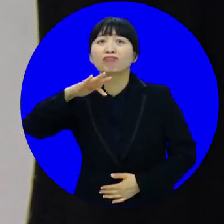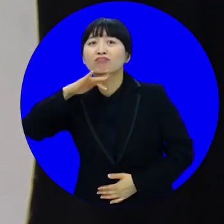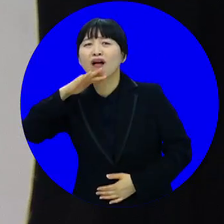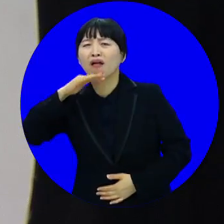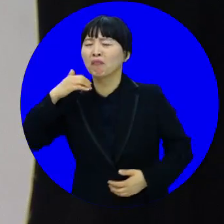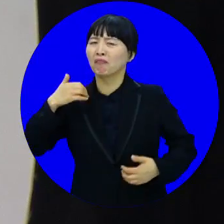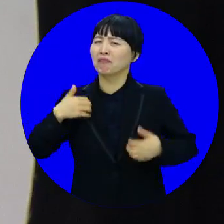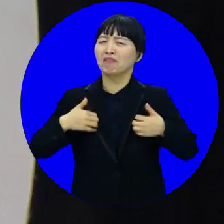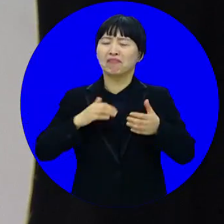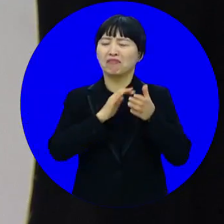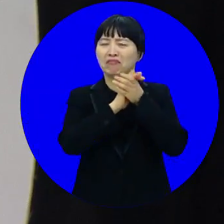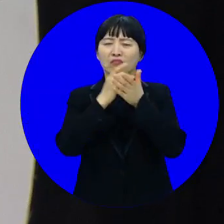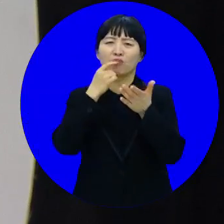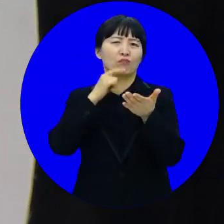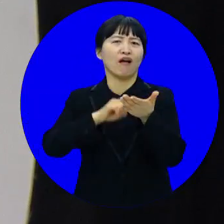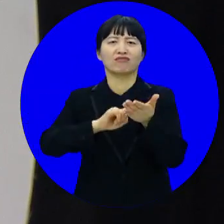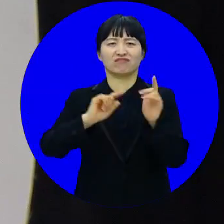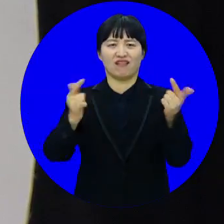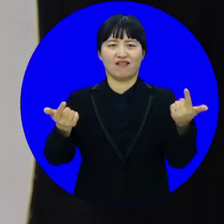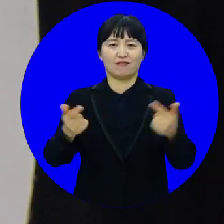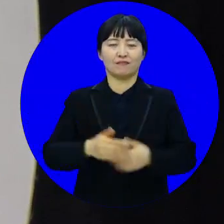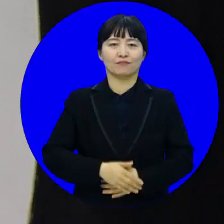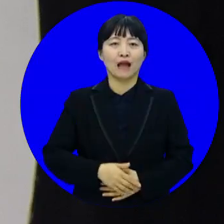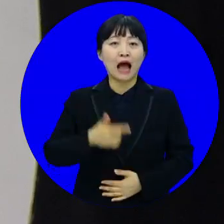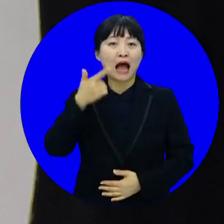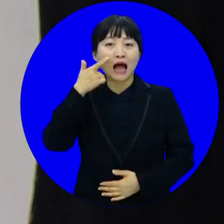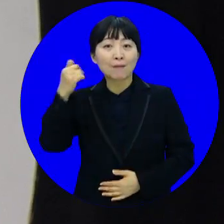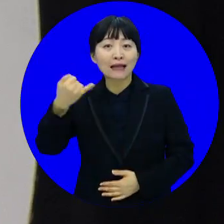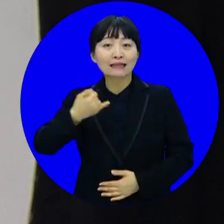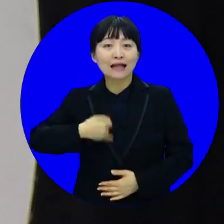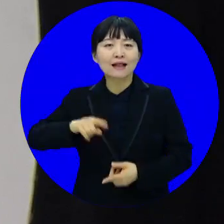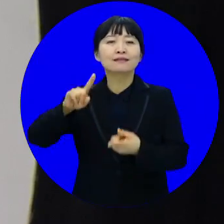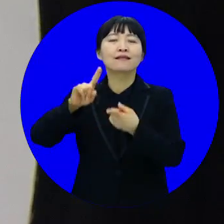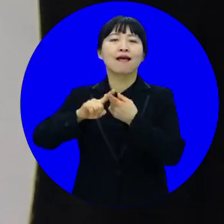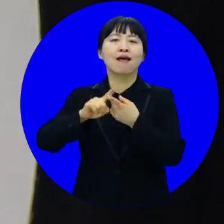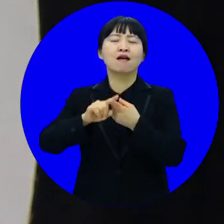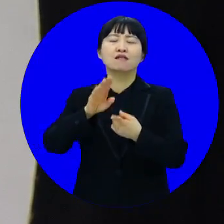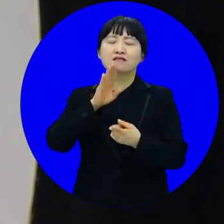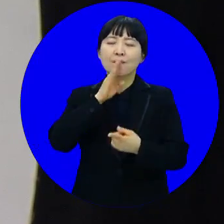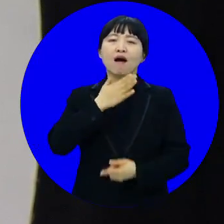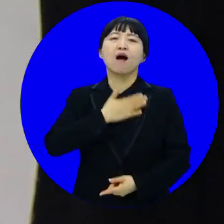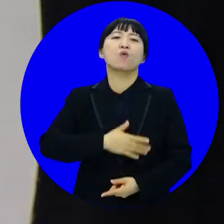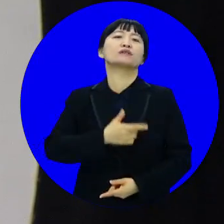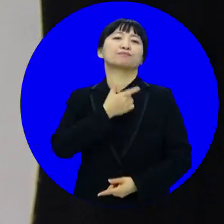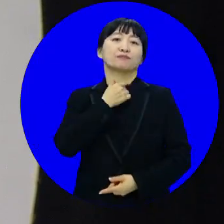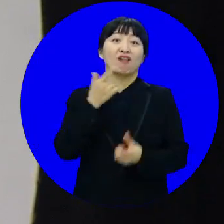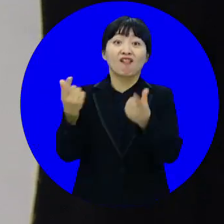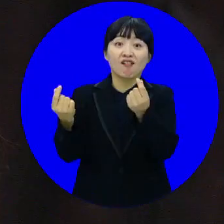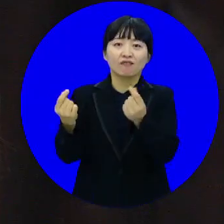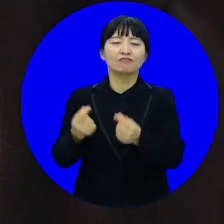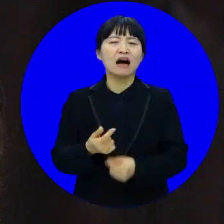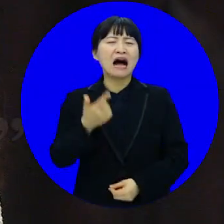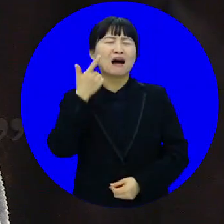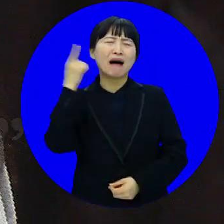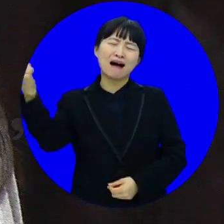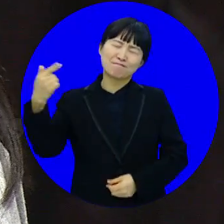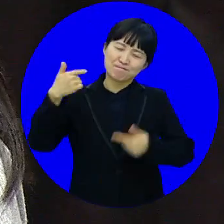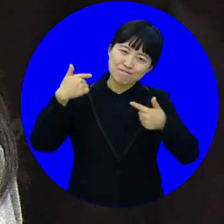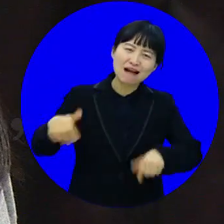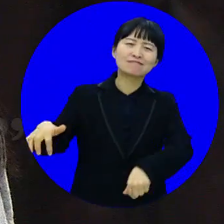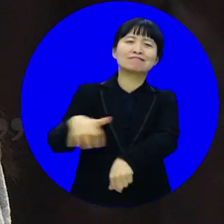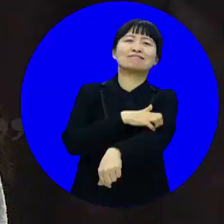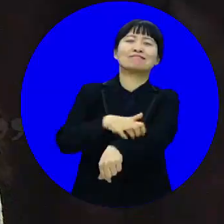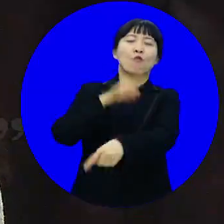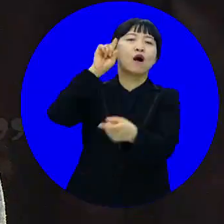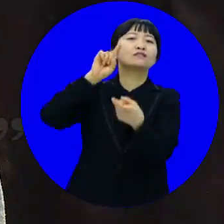다정하고 친하기가 쉽지가 않거든요. 그 아빠가 예린이 양에 대해서 정말로 많이 알고 있는 것 같아요. 아빠가 귀찮을